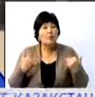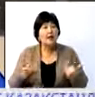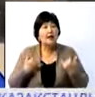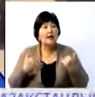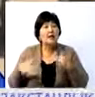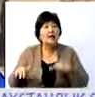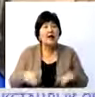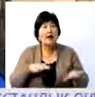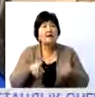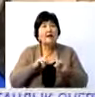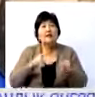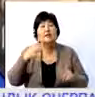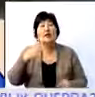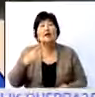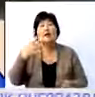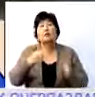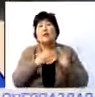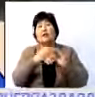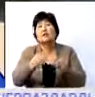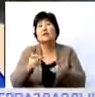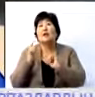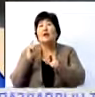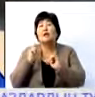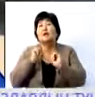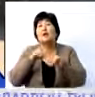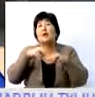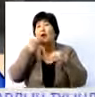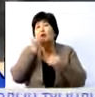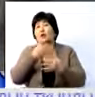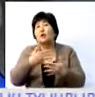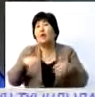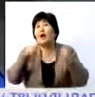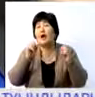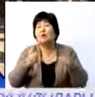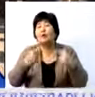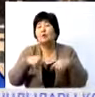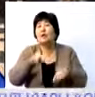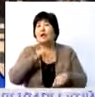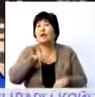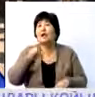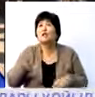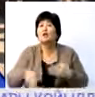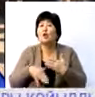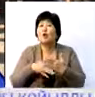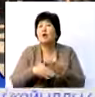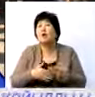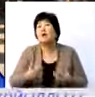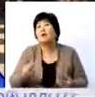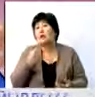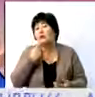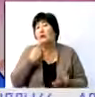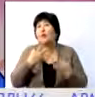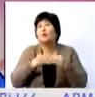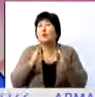қайырымдылық акциясының ерекшелігі 45 автокөлікке тиелген азық түлік өнімдерін арнайы бөлінген қызметкерлердің көмегімен мұқтаж